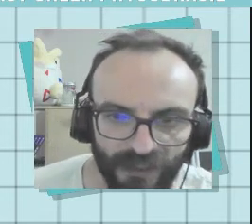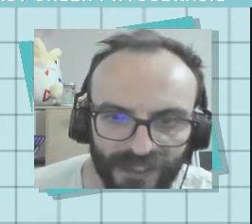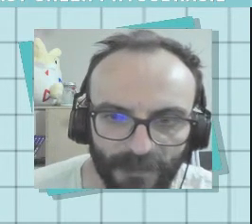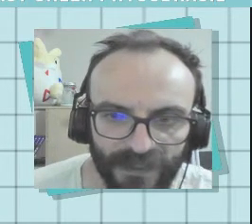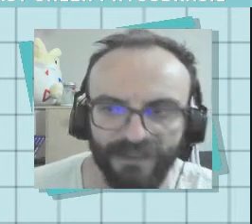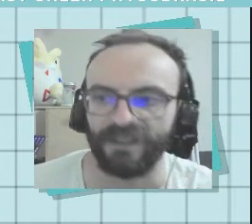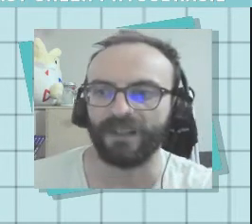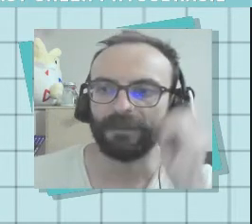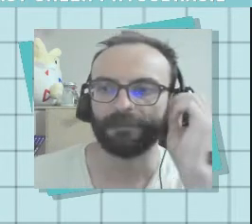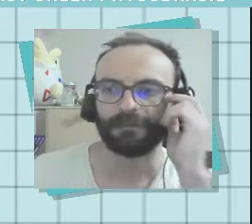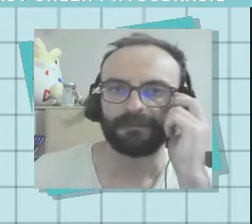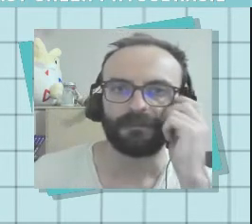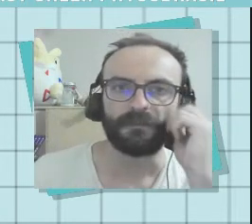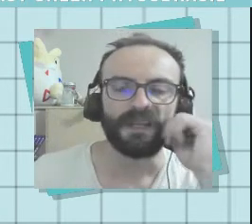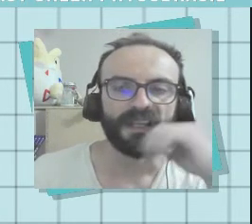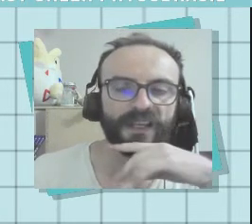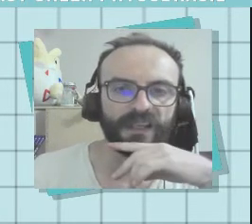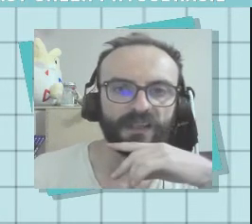de l'esprit.